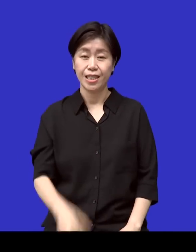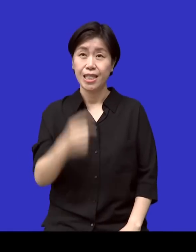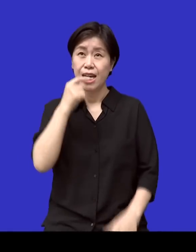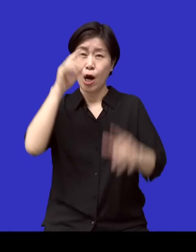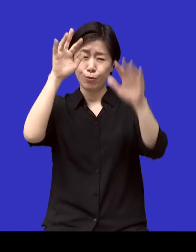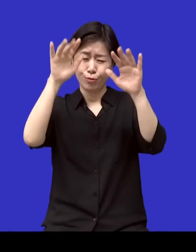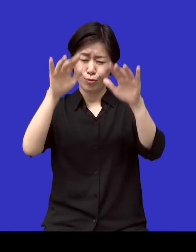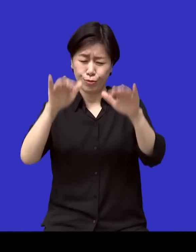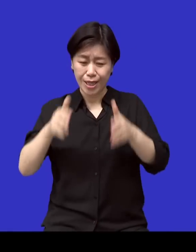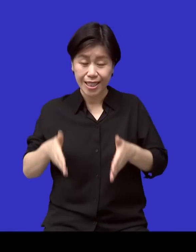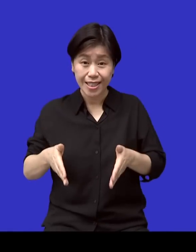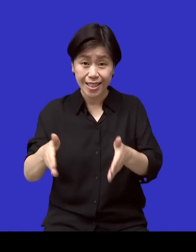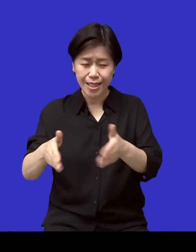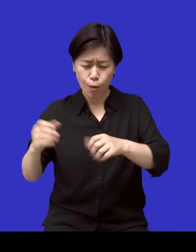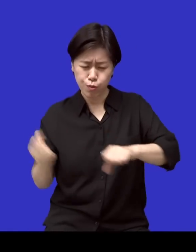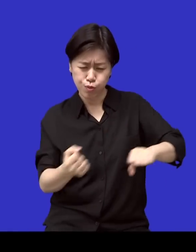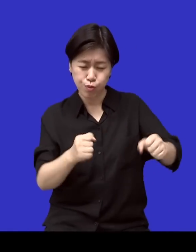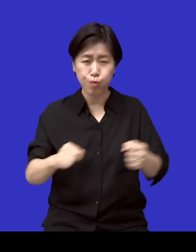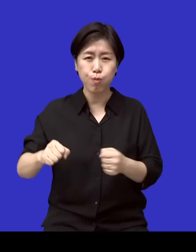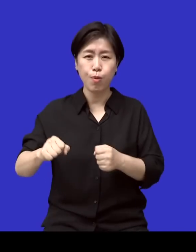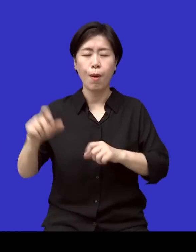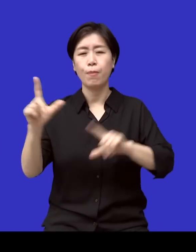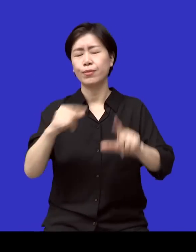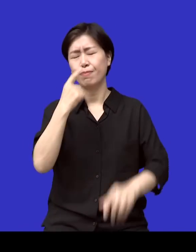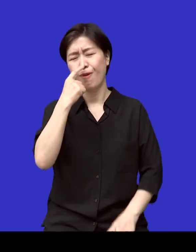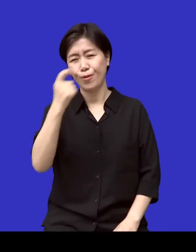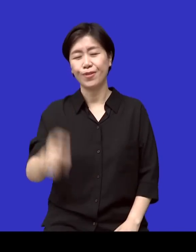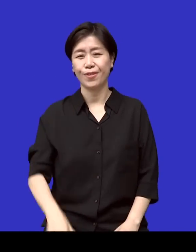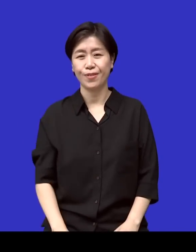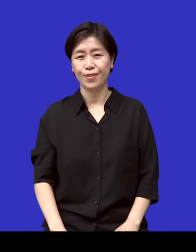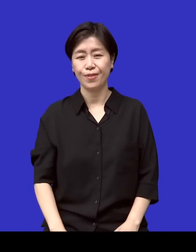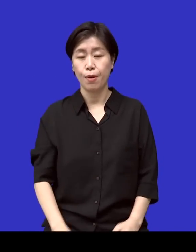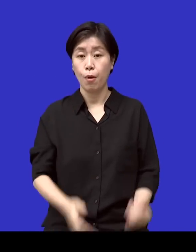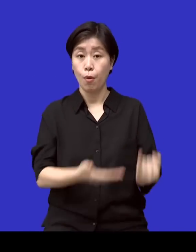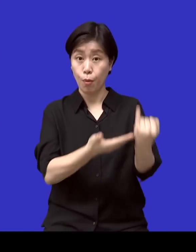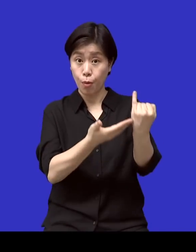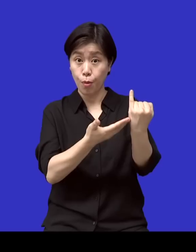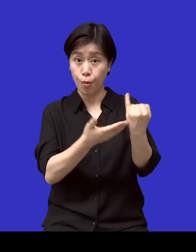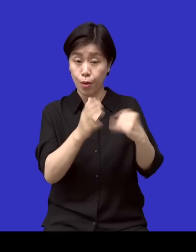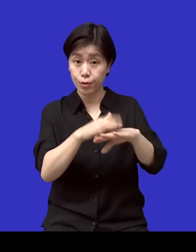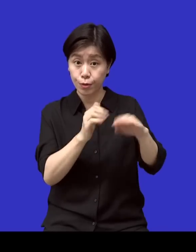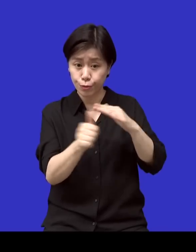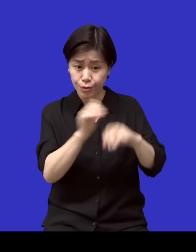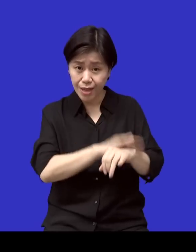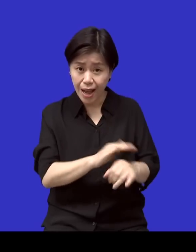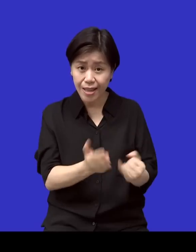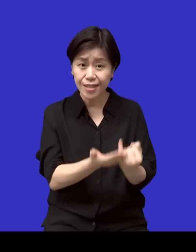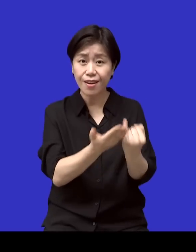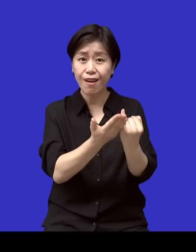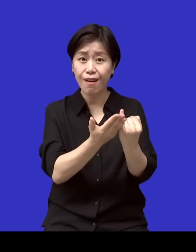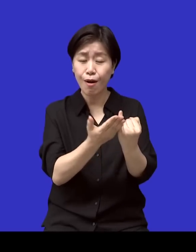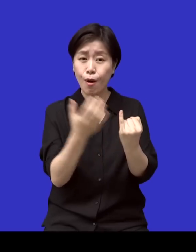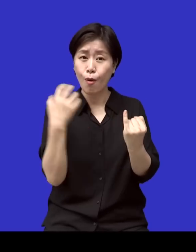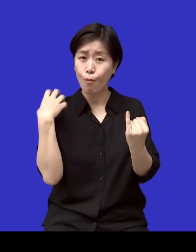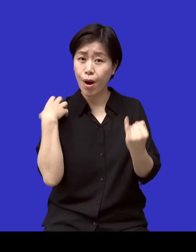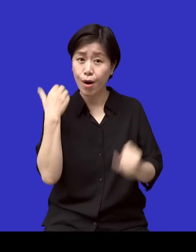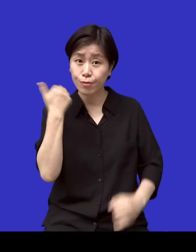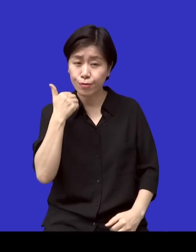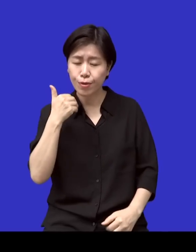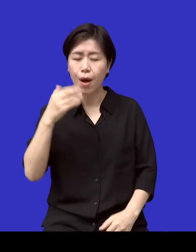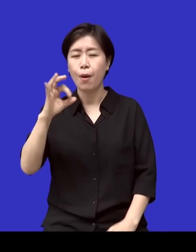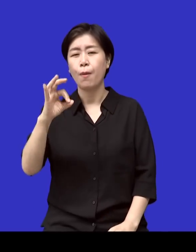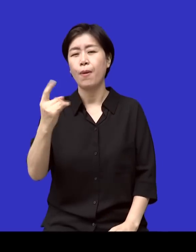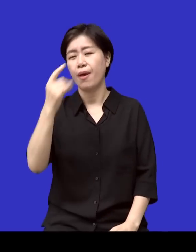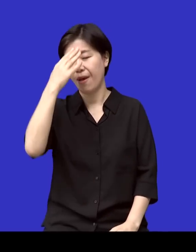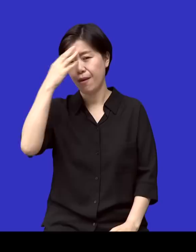정말 멋있었는데요. 네. 이분을 국가대표로 이렇게 키워낸 거는 바로 외할머니의 믿음이라고 합니다. 이 운동선수로서